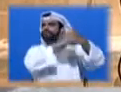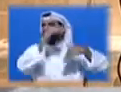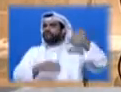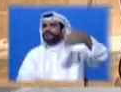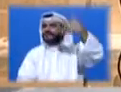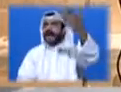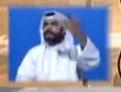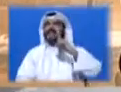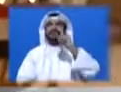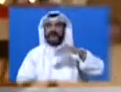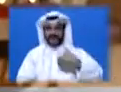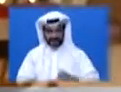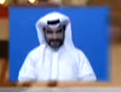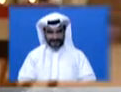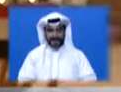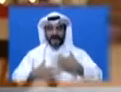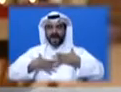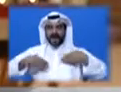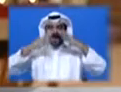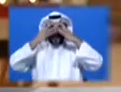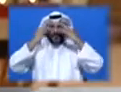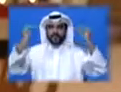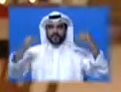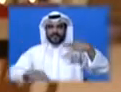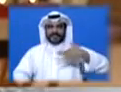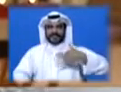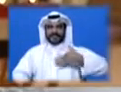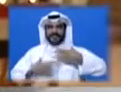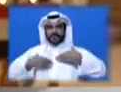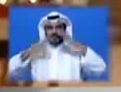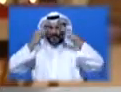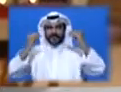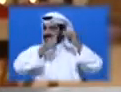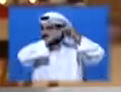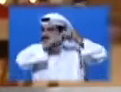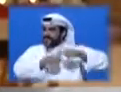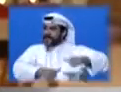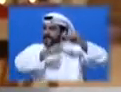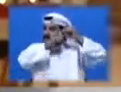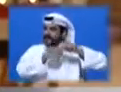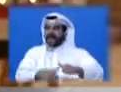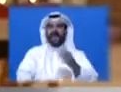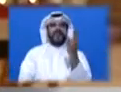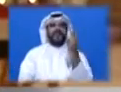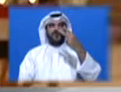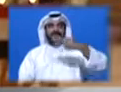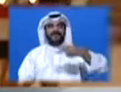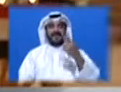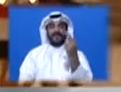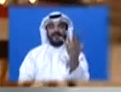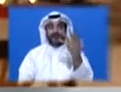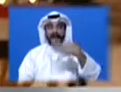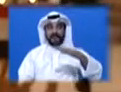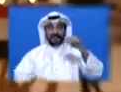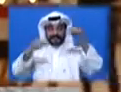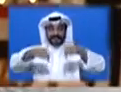الإنجازات والطموحات. شعور جميل جدا، يعني انت بتحتفل بعيد الثورة بتاعتك، ذكرى 23 يوليو 1952، يوم ما